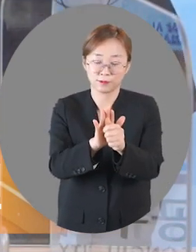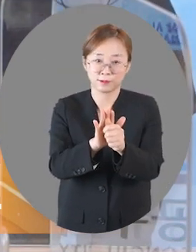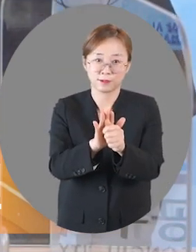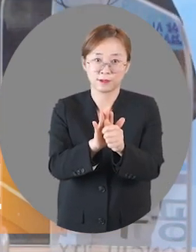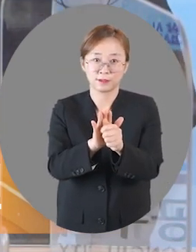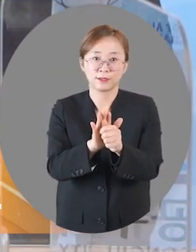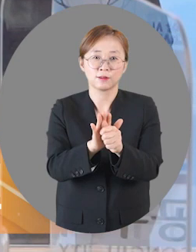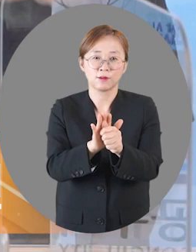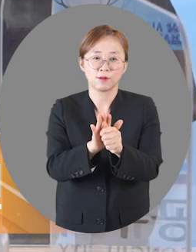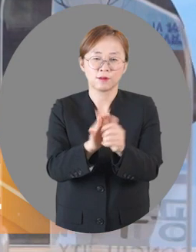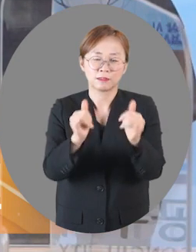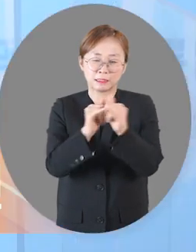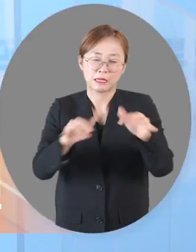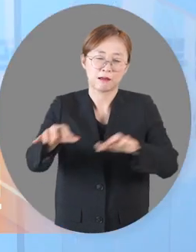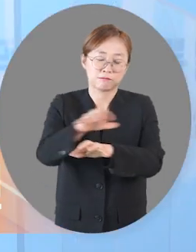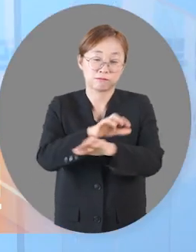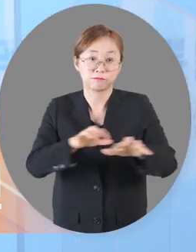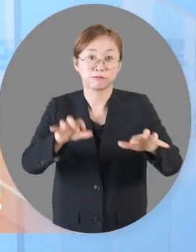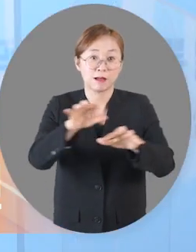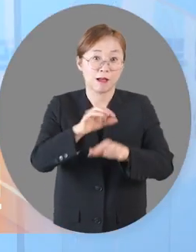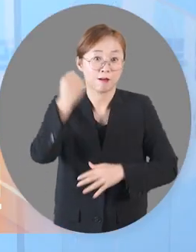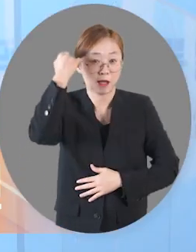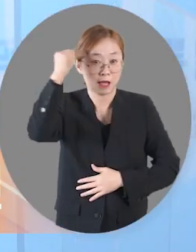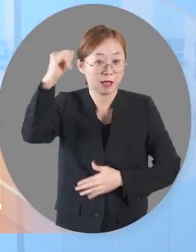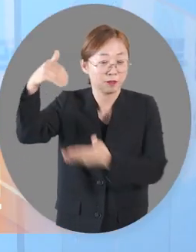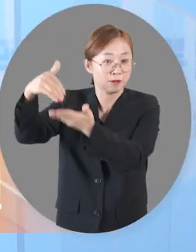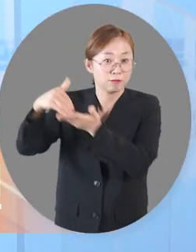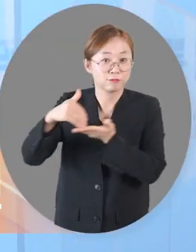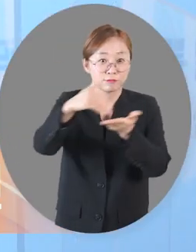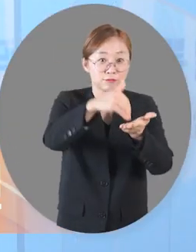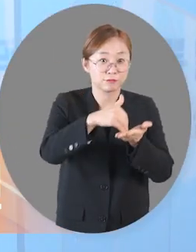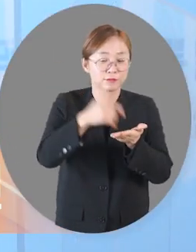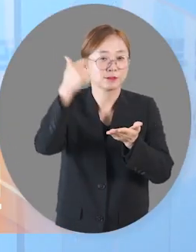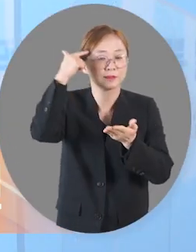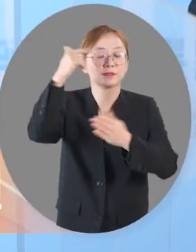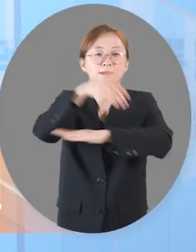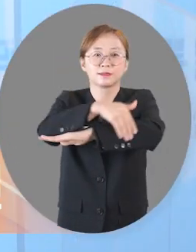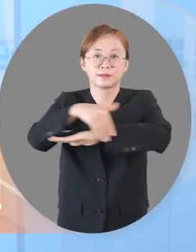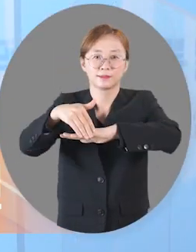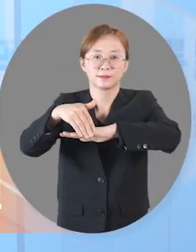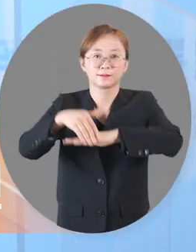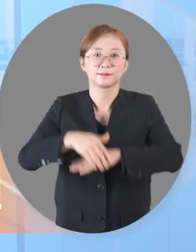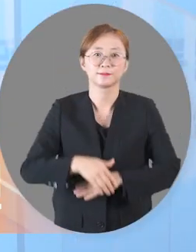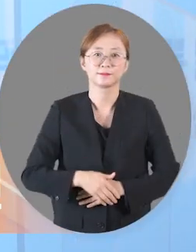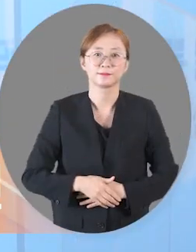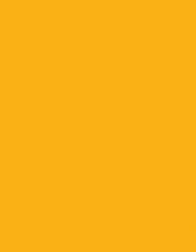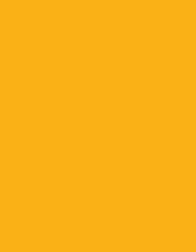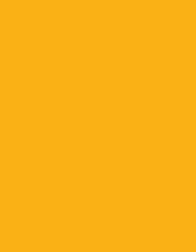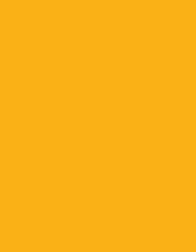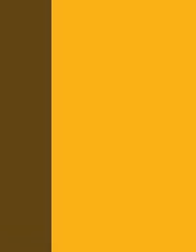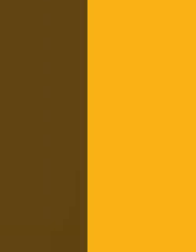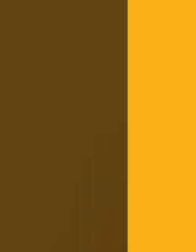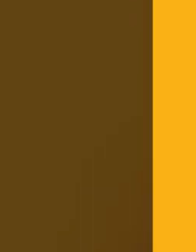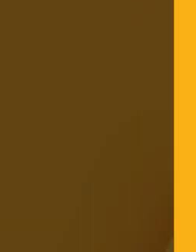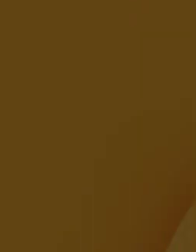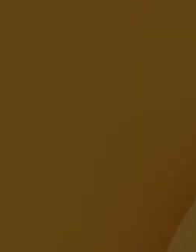경쟁력을 강화할 계획으로 시장 판로 개척, 콘텐츠 발굴 등이 추진될 예정입니다.